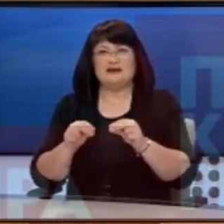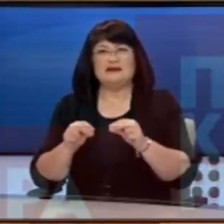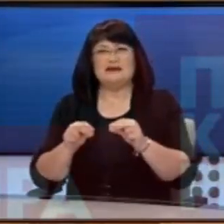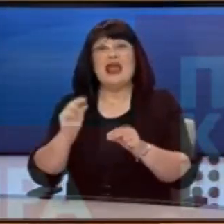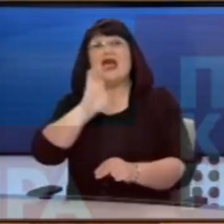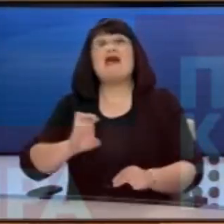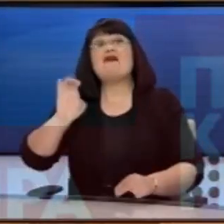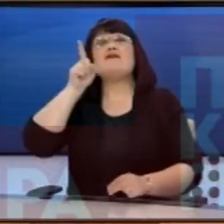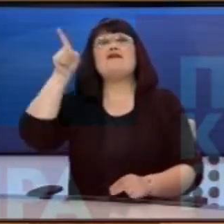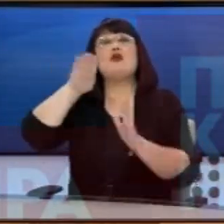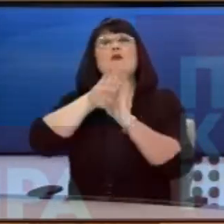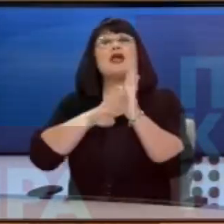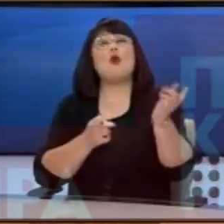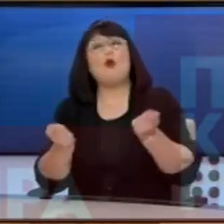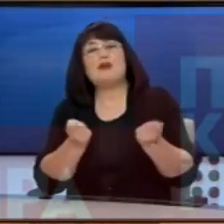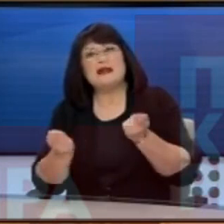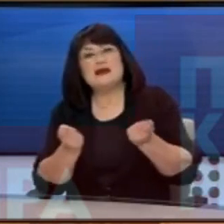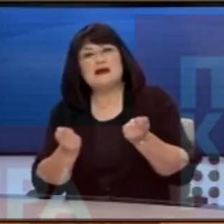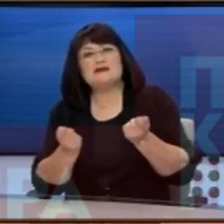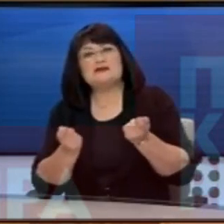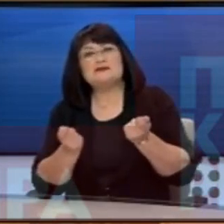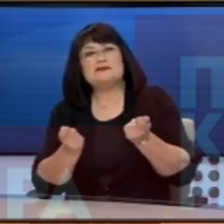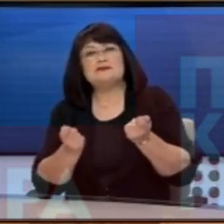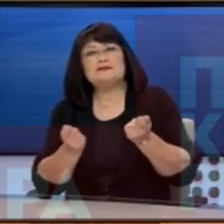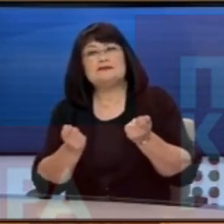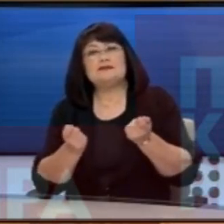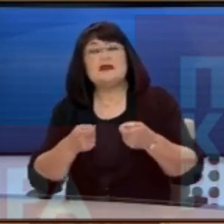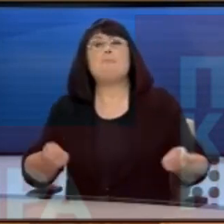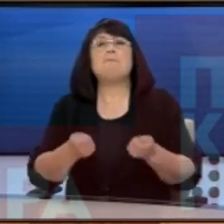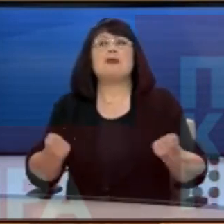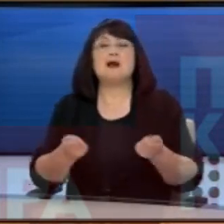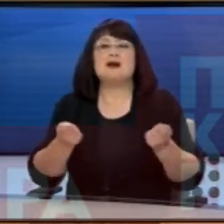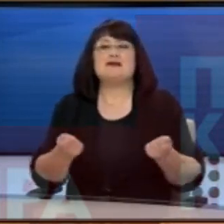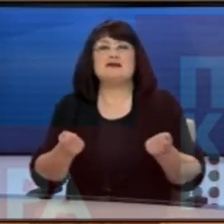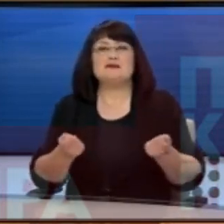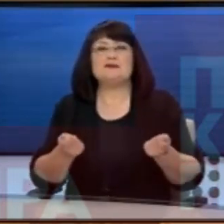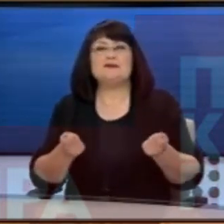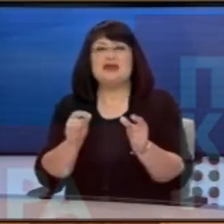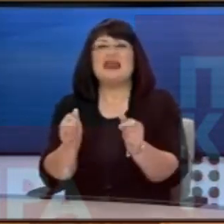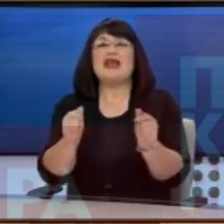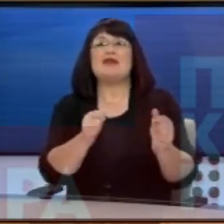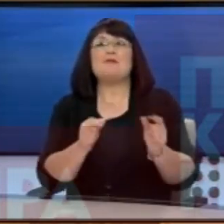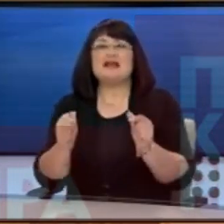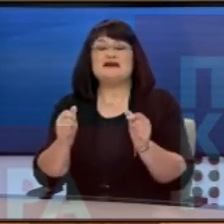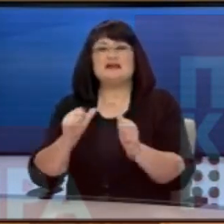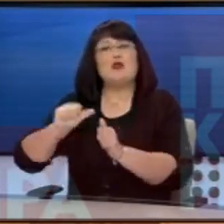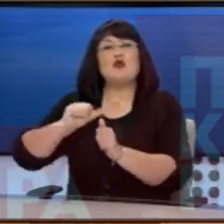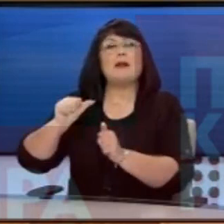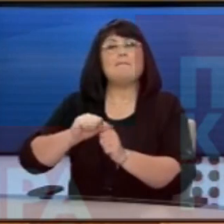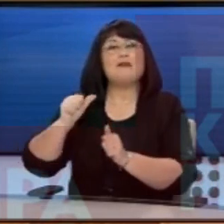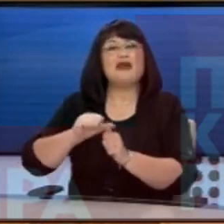εφαρμόζουν ευρωπαϊκές οδηγίες και κάνουν πράξη ρυθμίσεις που εδώ και